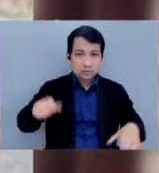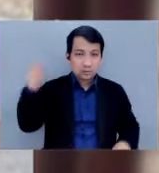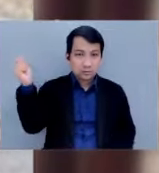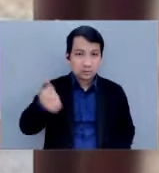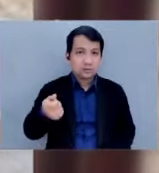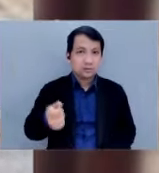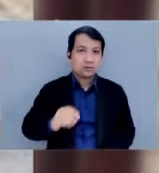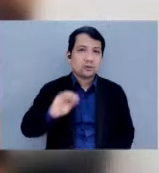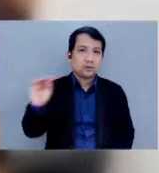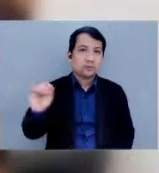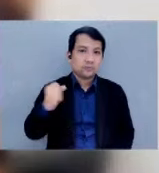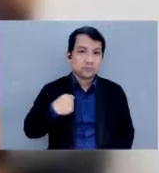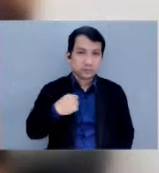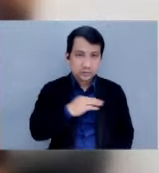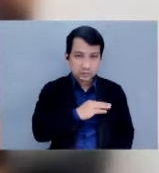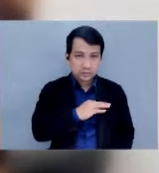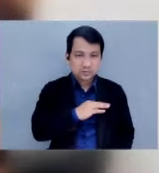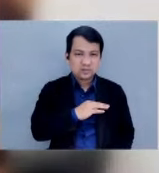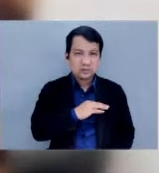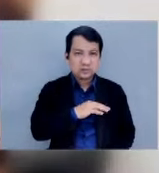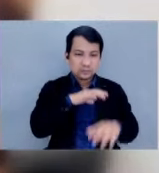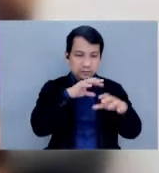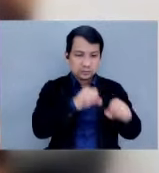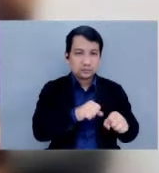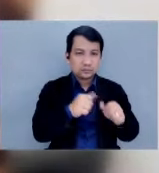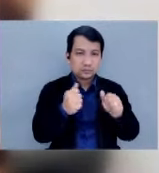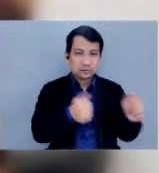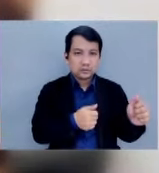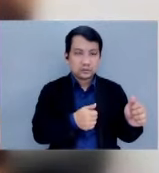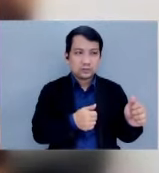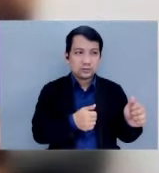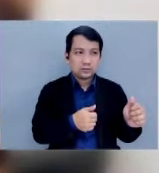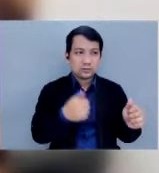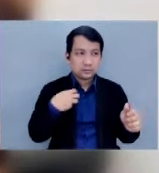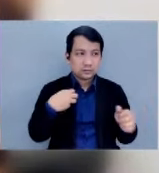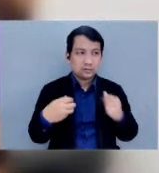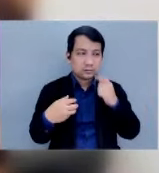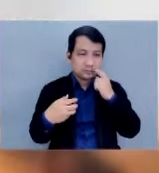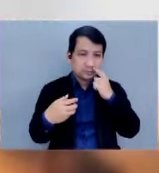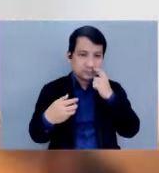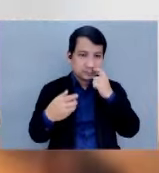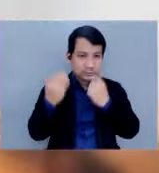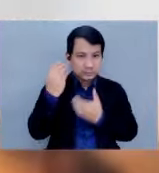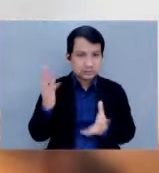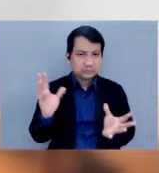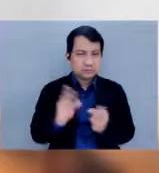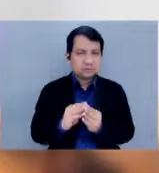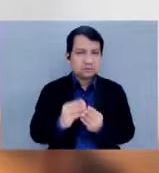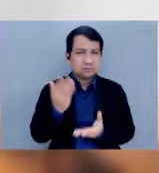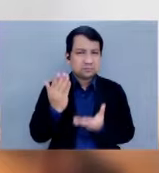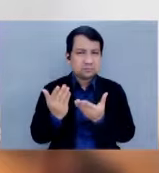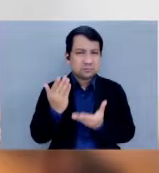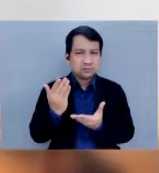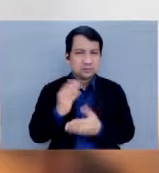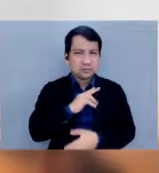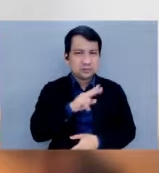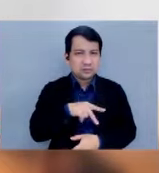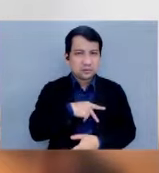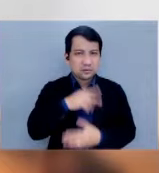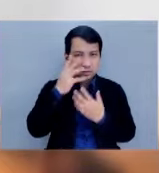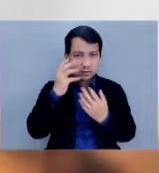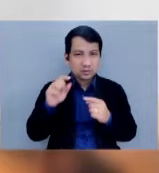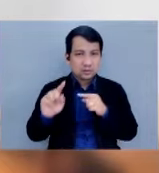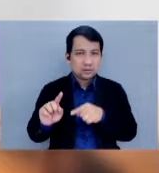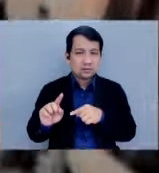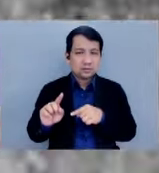empleyado, nahuli ang suspect sa follow-up operations ng mga pulis. Ayon sa pulisya, posible na may personal na galit ang suspect kaya tinaga